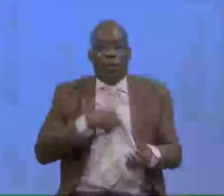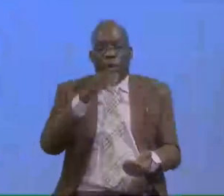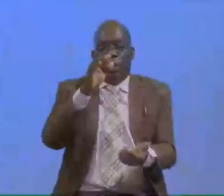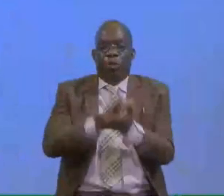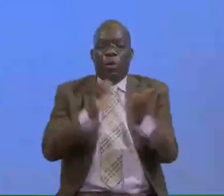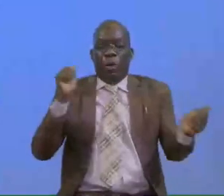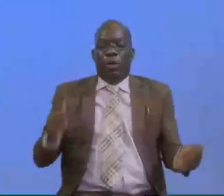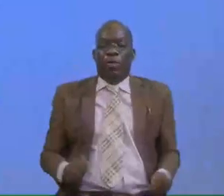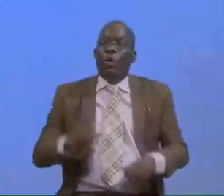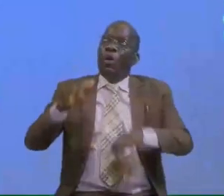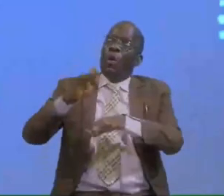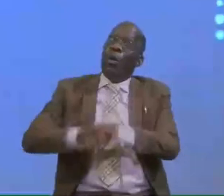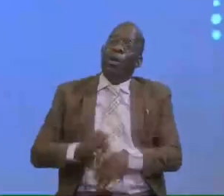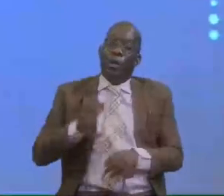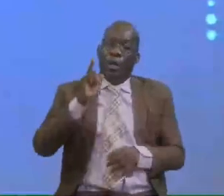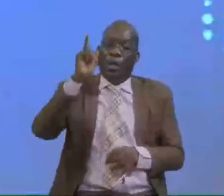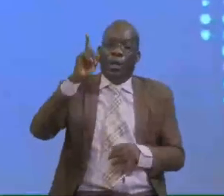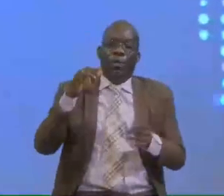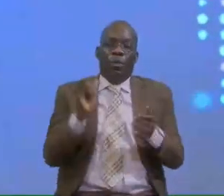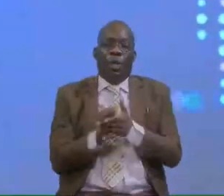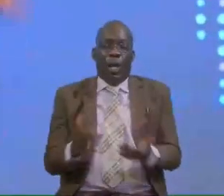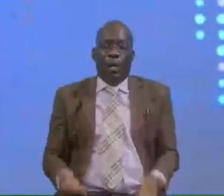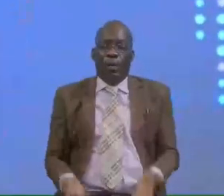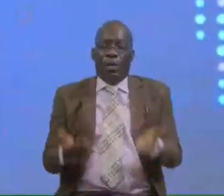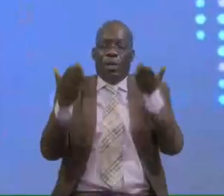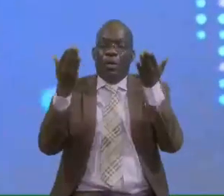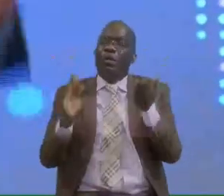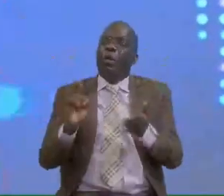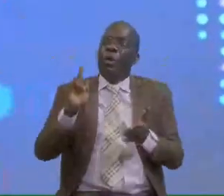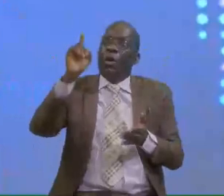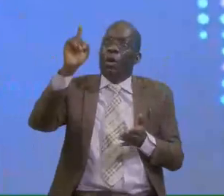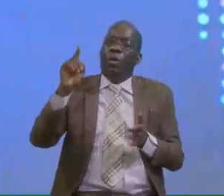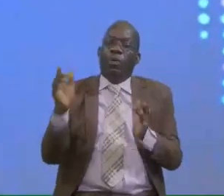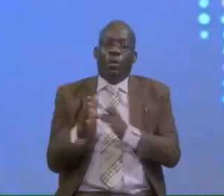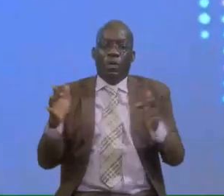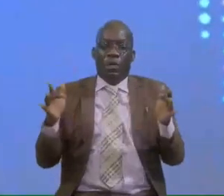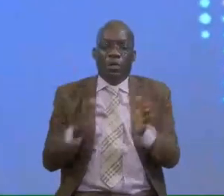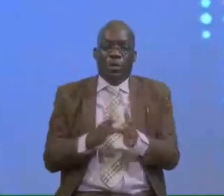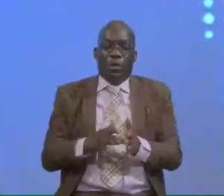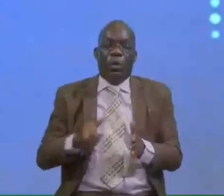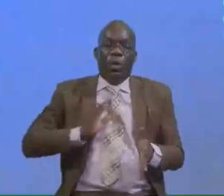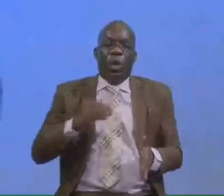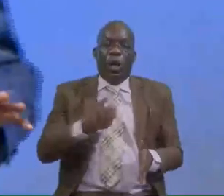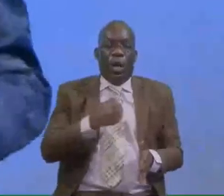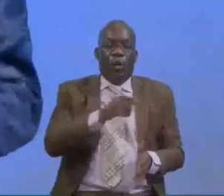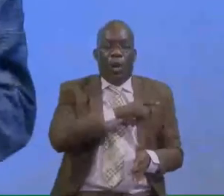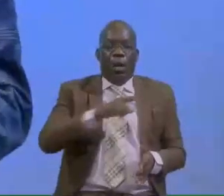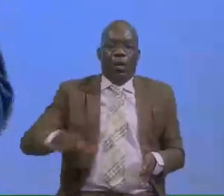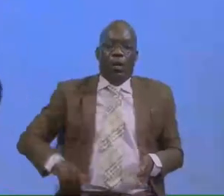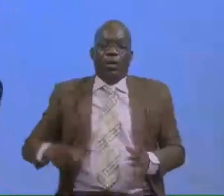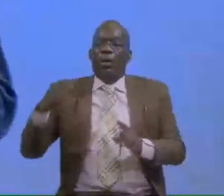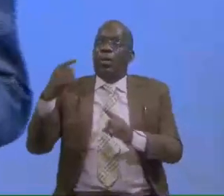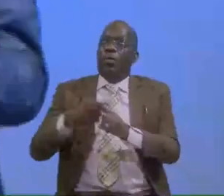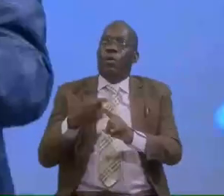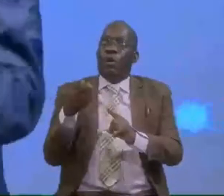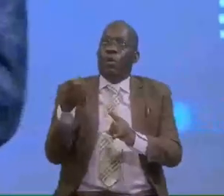À nous qui croyons en celui qui a ressuscité des morts, Jésus notre Seigneur.